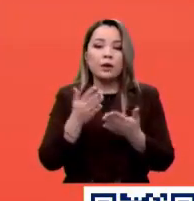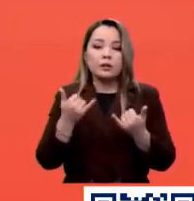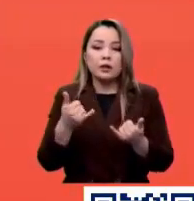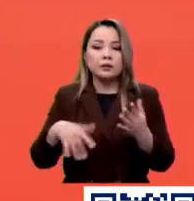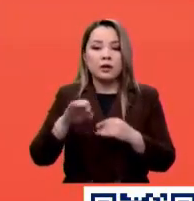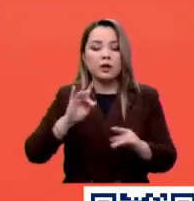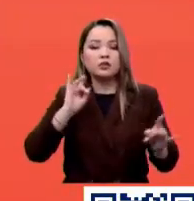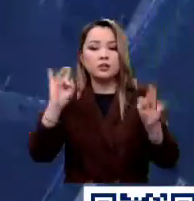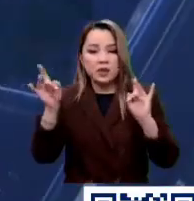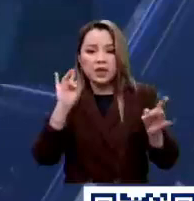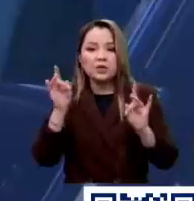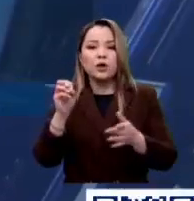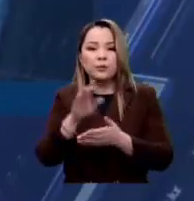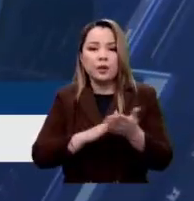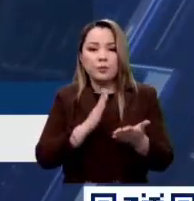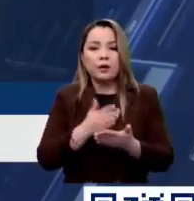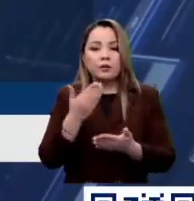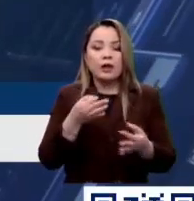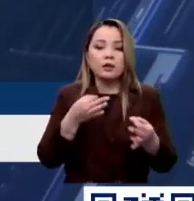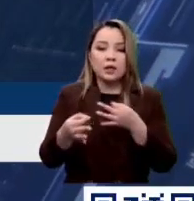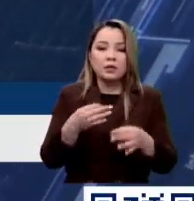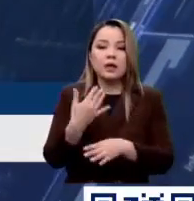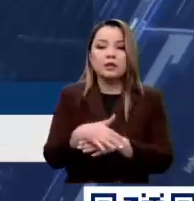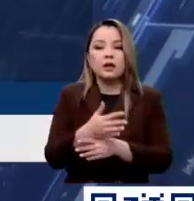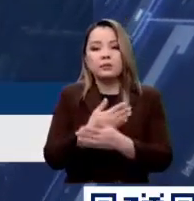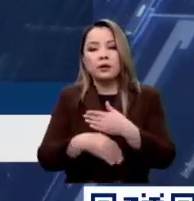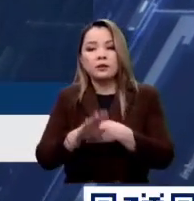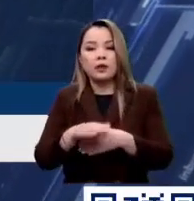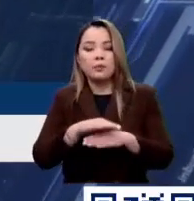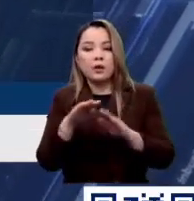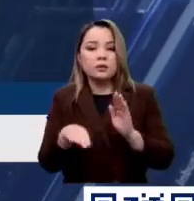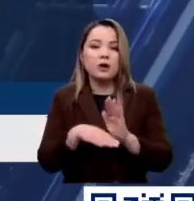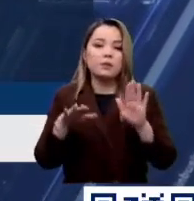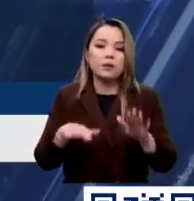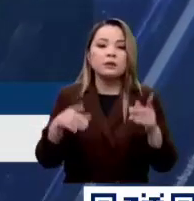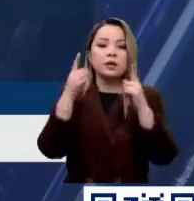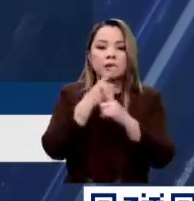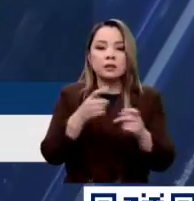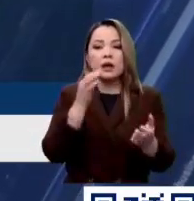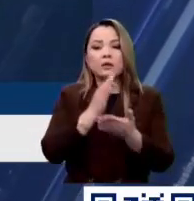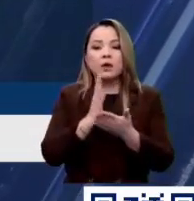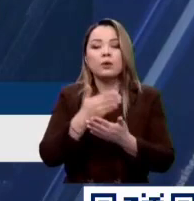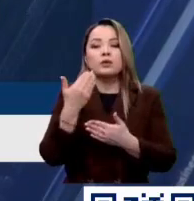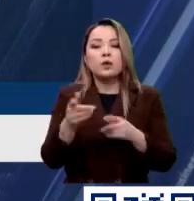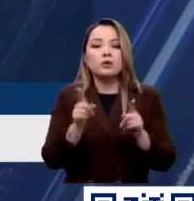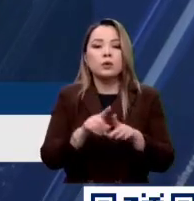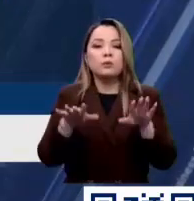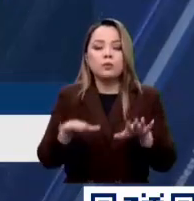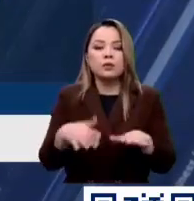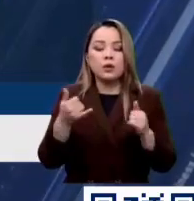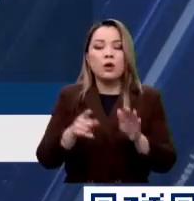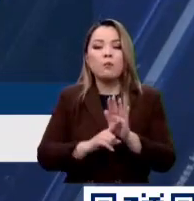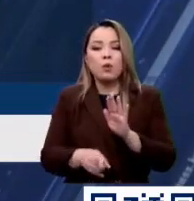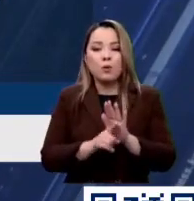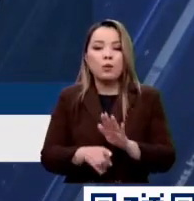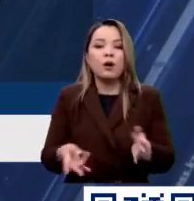сиренаға тыным жоқ екен. Сізбен сөйлесем бе, әти далаға шықтым подвалдан, воздушный не берді, объявлять еткен жаңа. Сендер үшін де тұрып, бомбаның